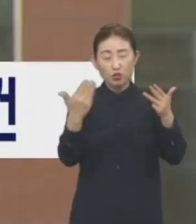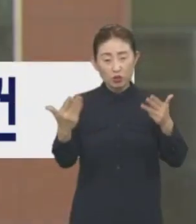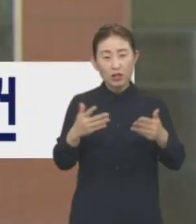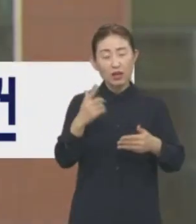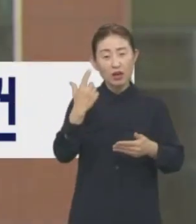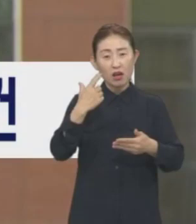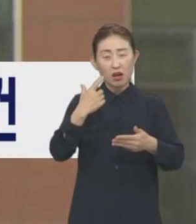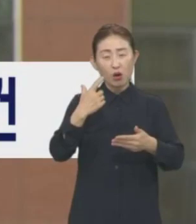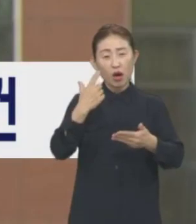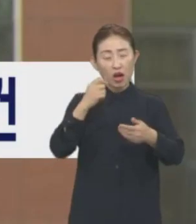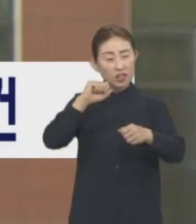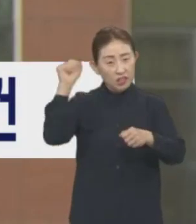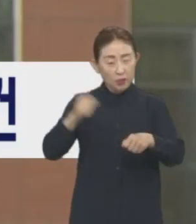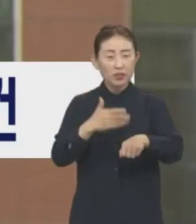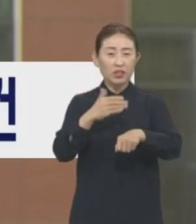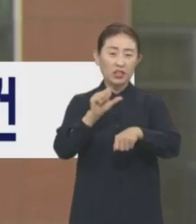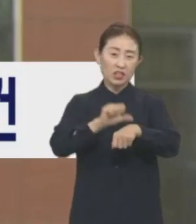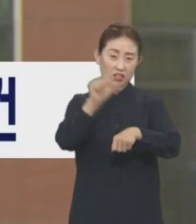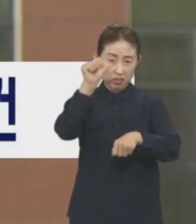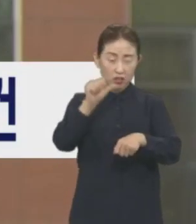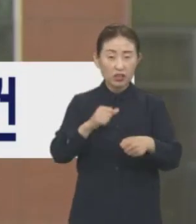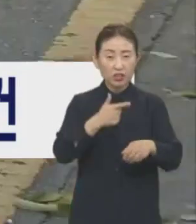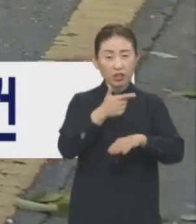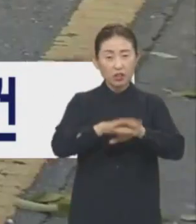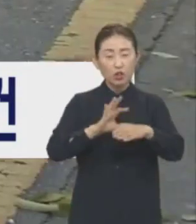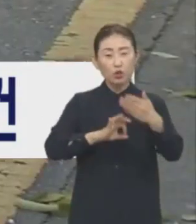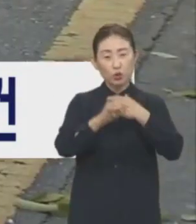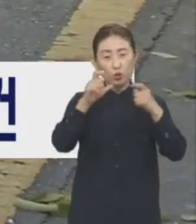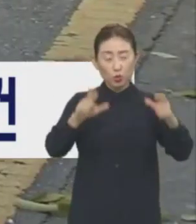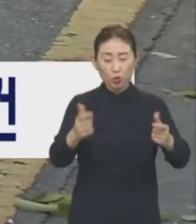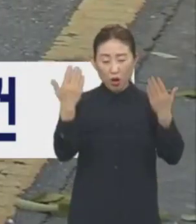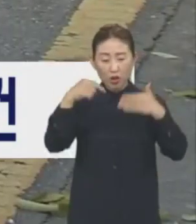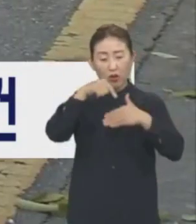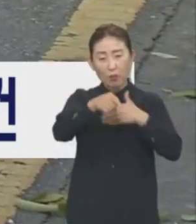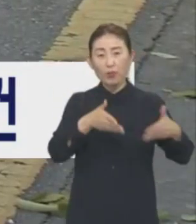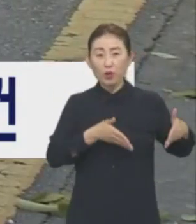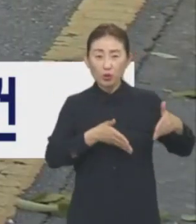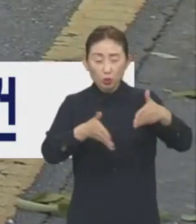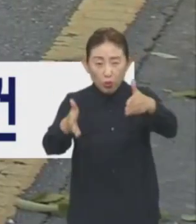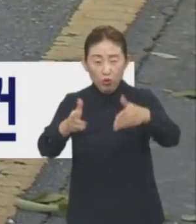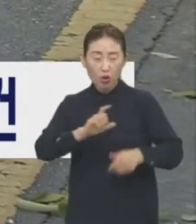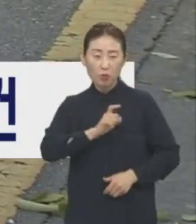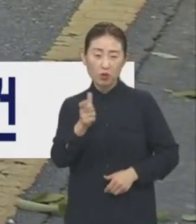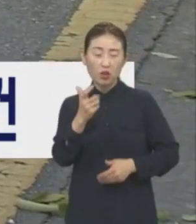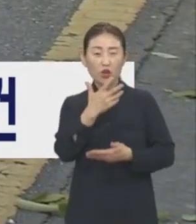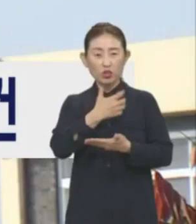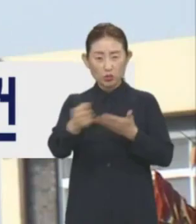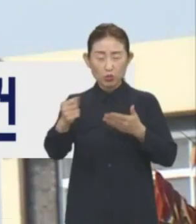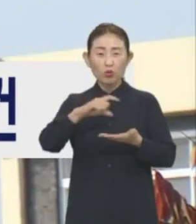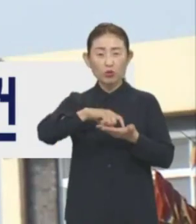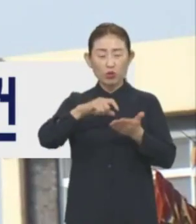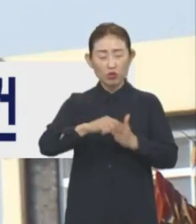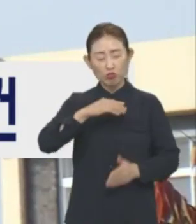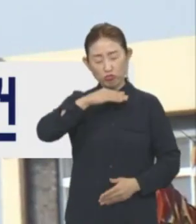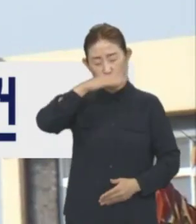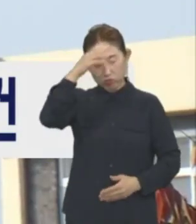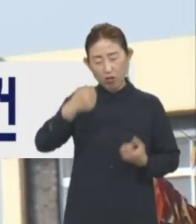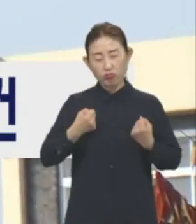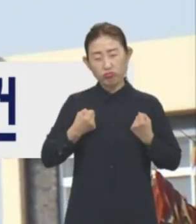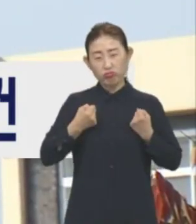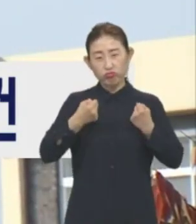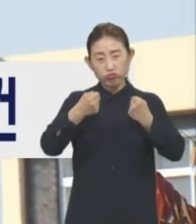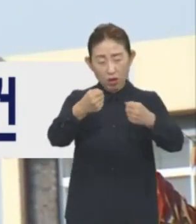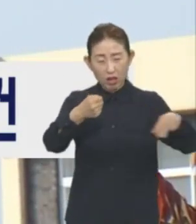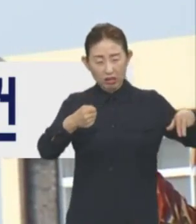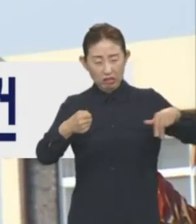5시 30분쯤 대전 동구 용전동의 한 어린이 보호구역에서 면허 취소 수준의 만취 상태로 음주운전을 하다